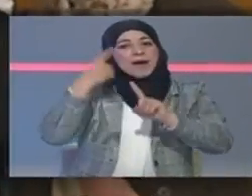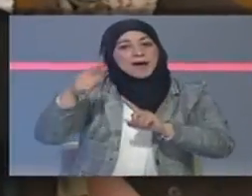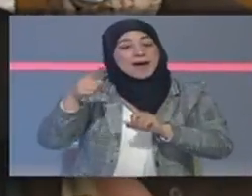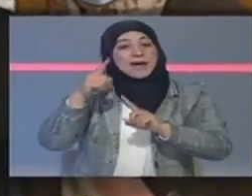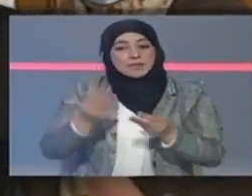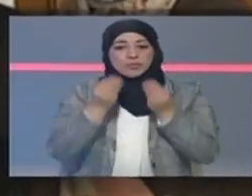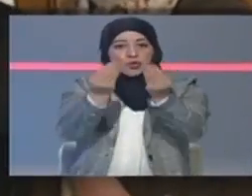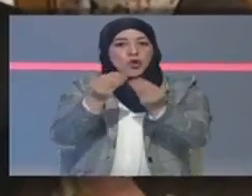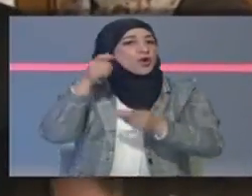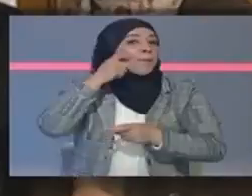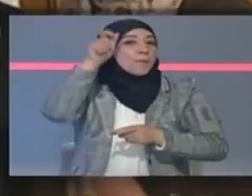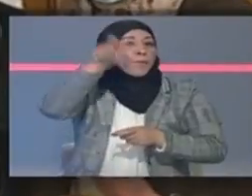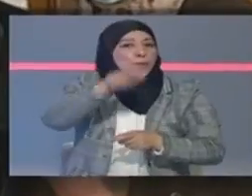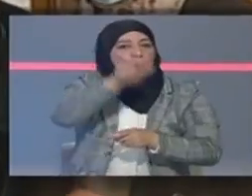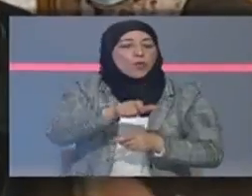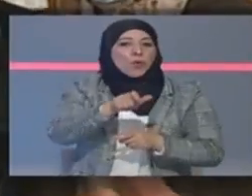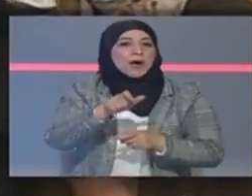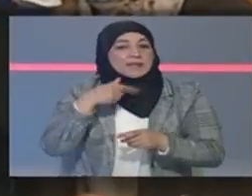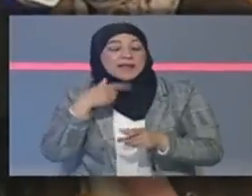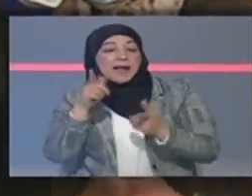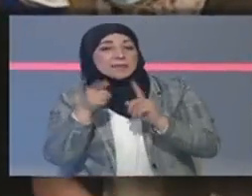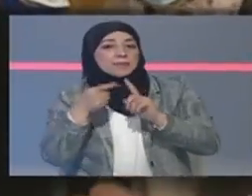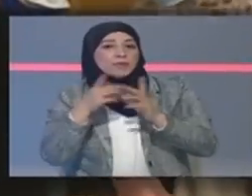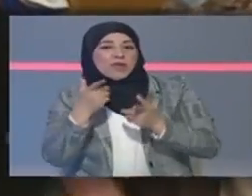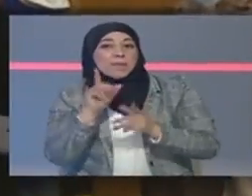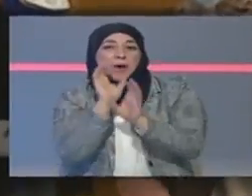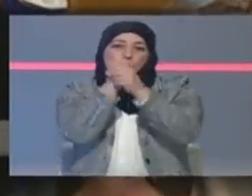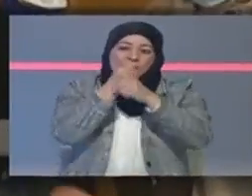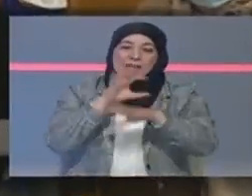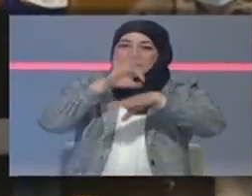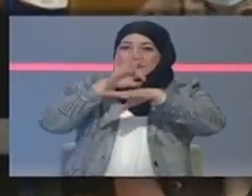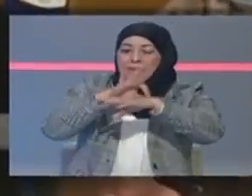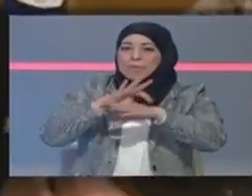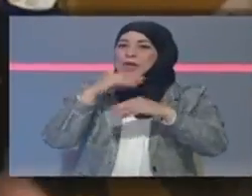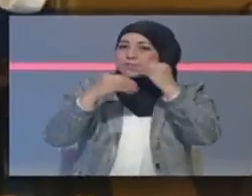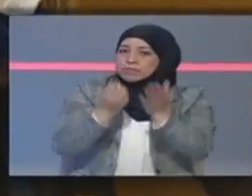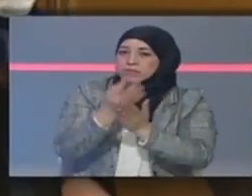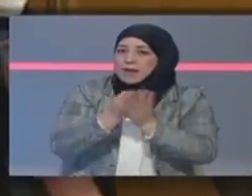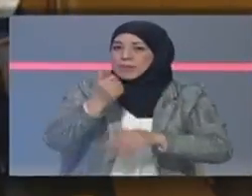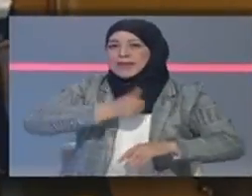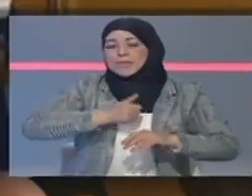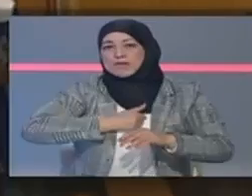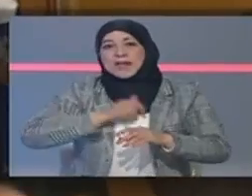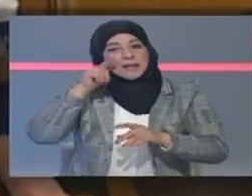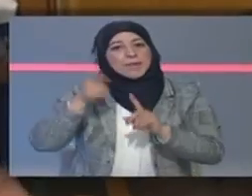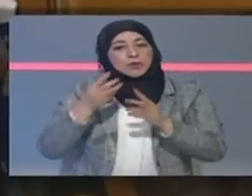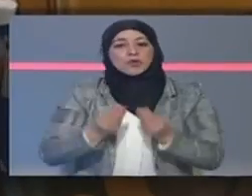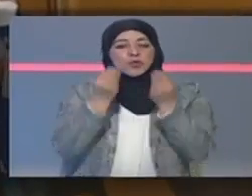ذمة المواطنين. احنا نستوفي بعض الشروط القانونية لأنه فيها أسرار طبية وشخصية وإلى غير ذلك، نستوفيهم ونحطوه على